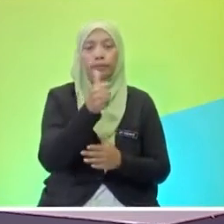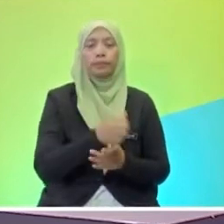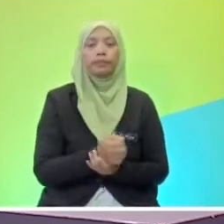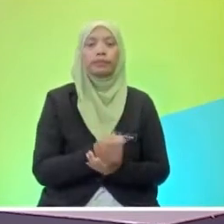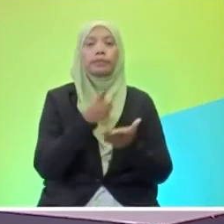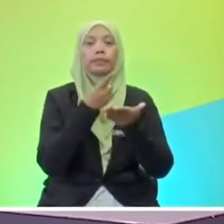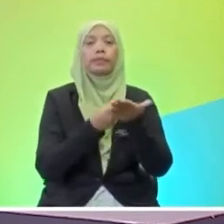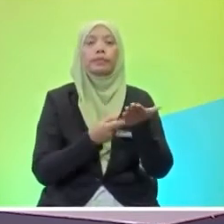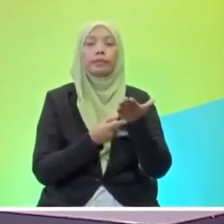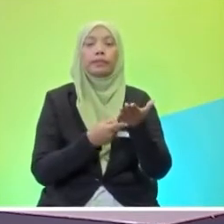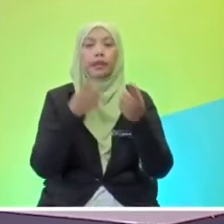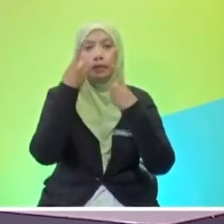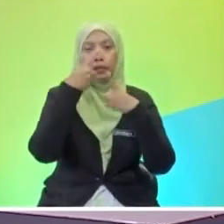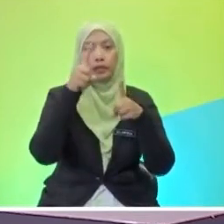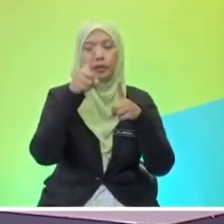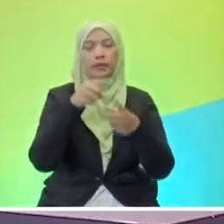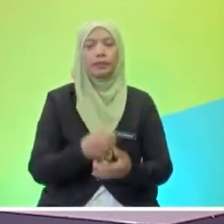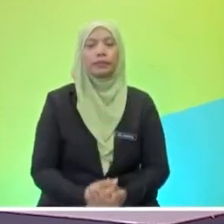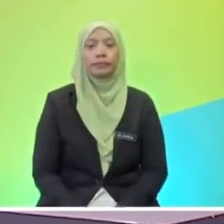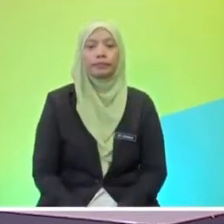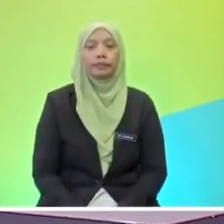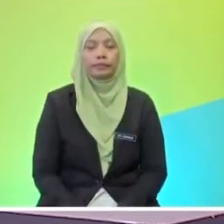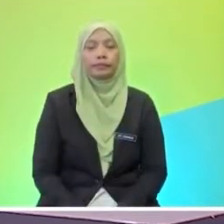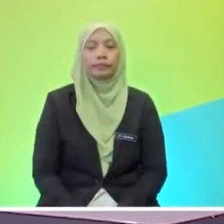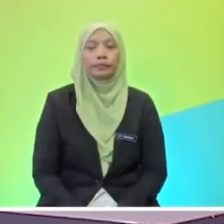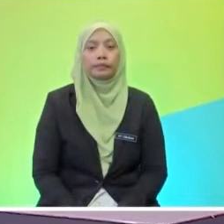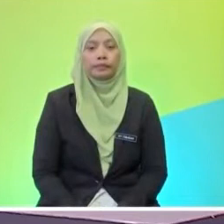apa jawaban dia Xiaomi